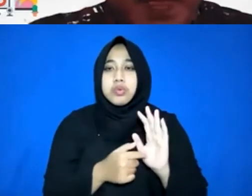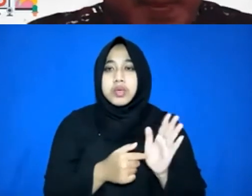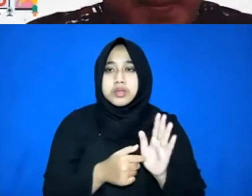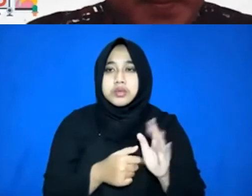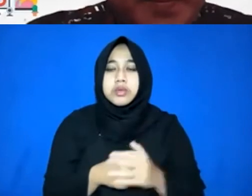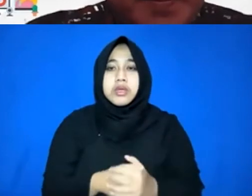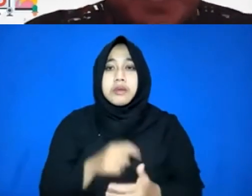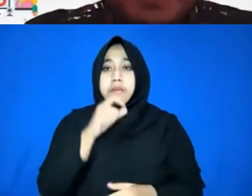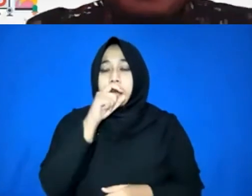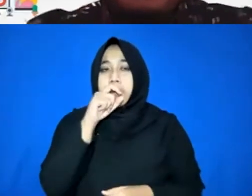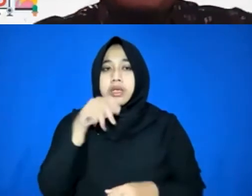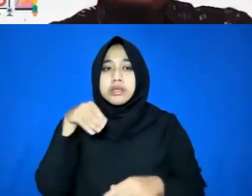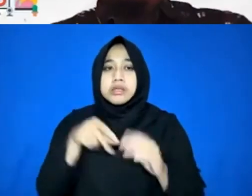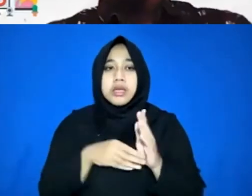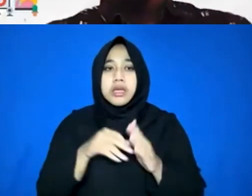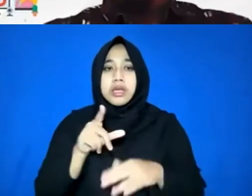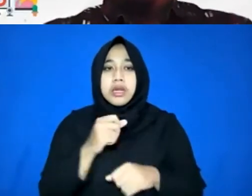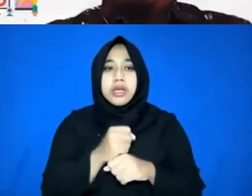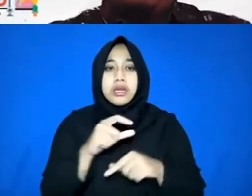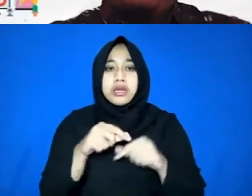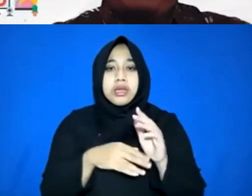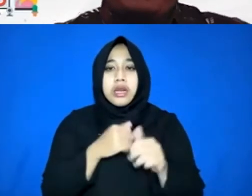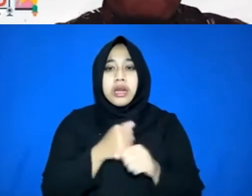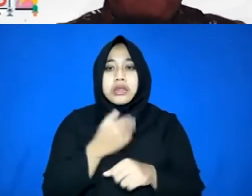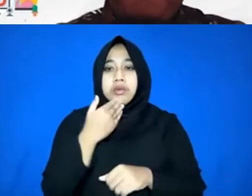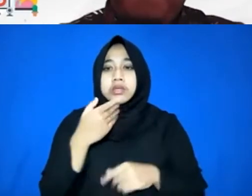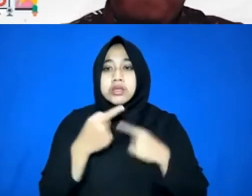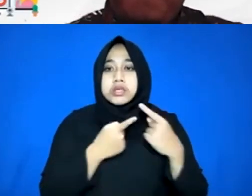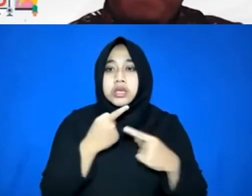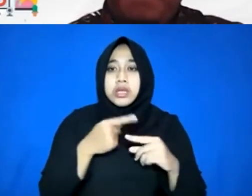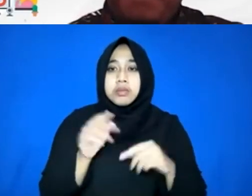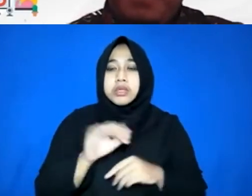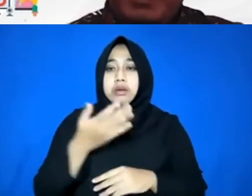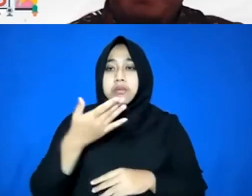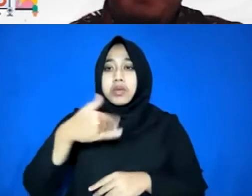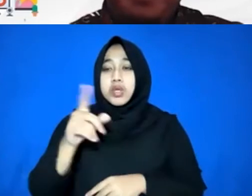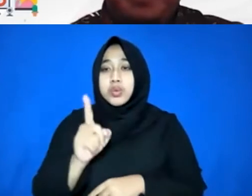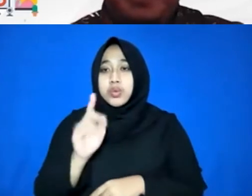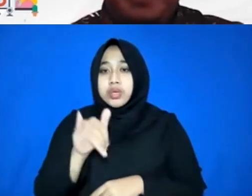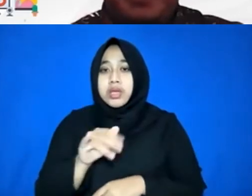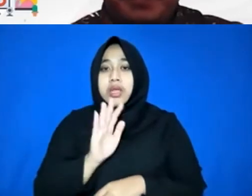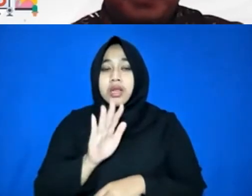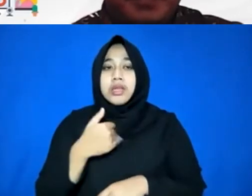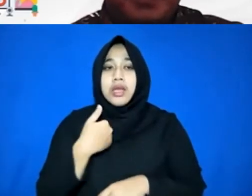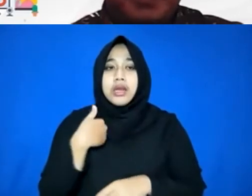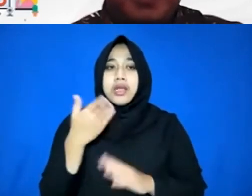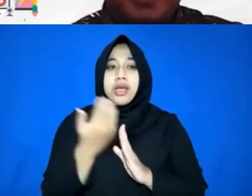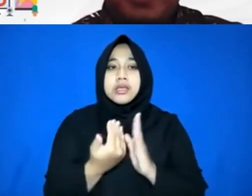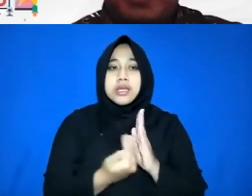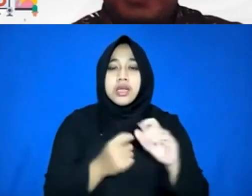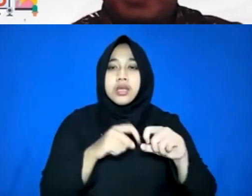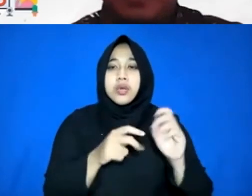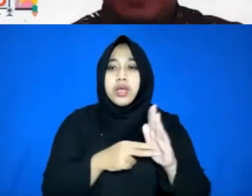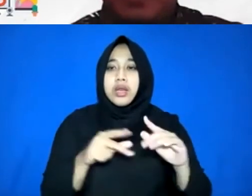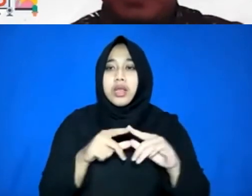Pak Zainal dan Bu Gilang, terima kasih sudah sharing dengan kita. Tapi jangan kemana-mana dulu ya. Nanti kita masih ada sesi Q&A